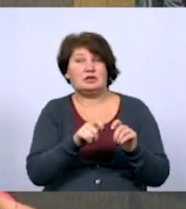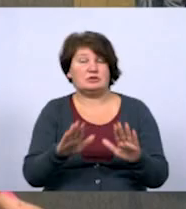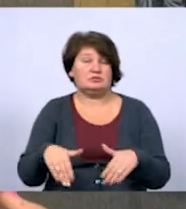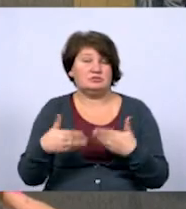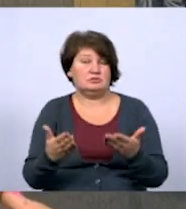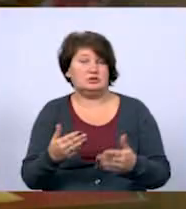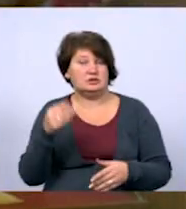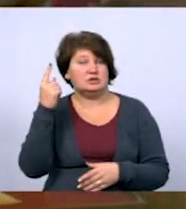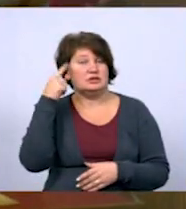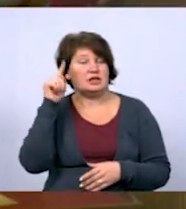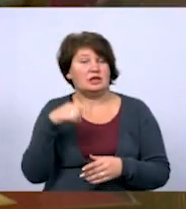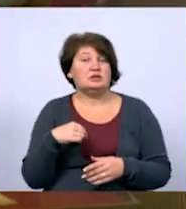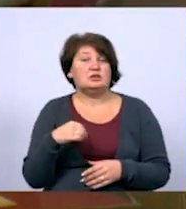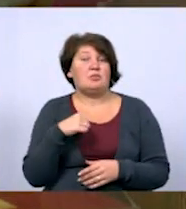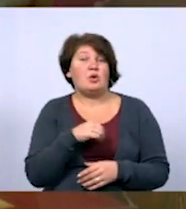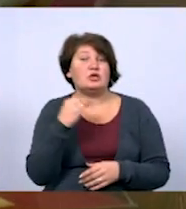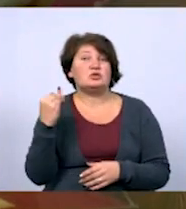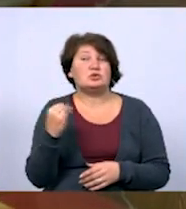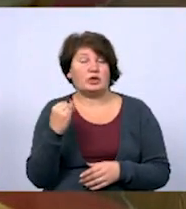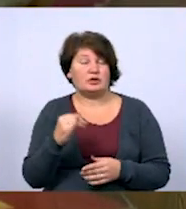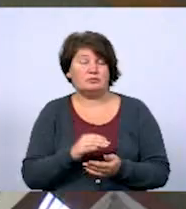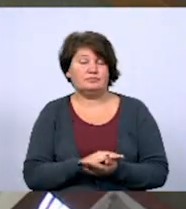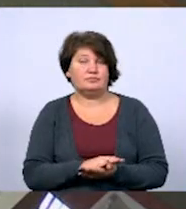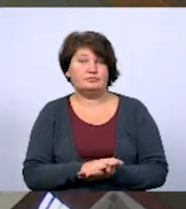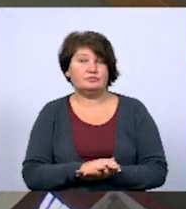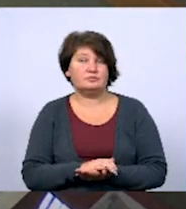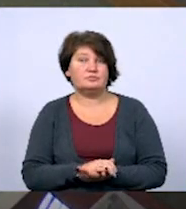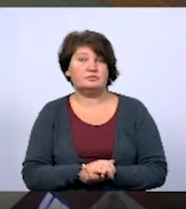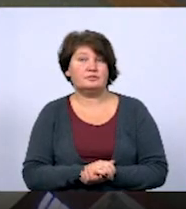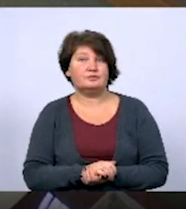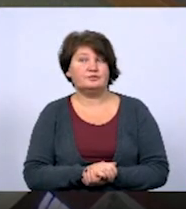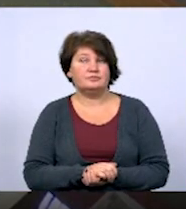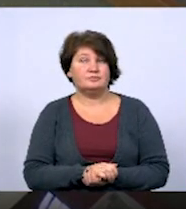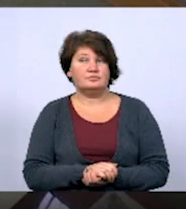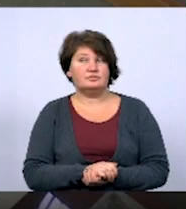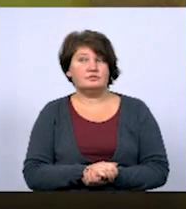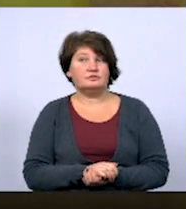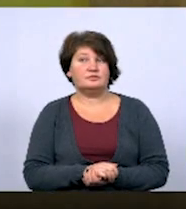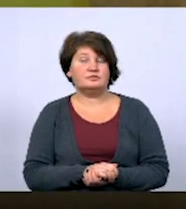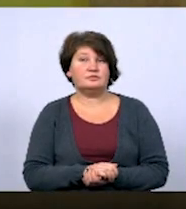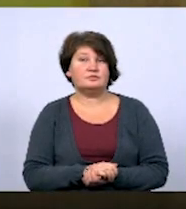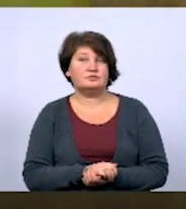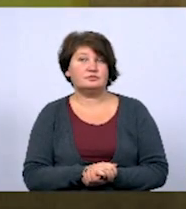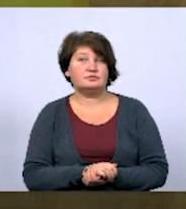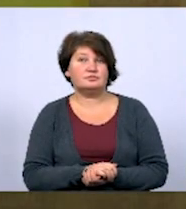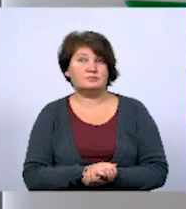знання самої історії. Каріна Борисевич, Андрій Шустикевич. Новини на Суспільному.